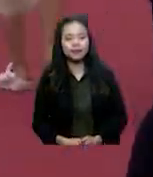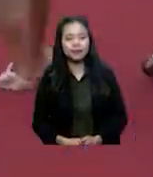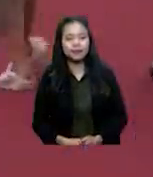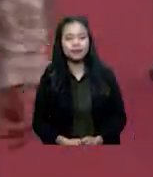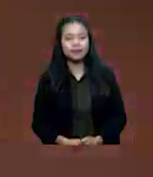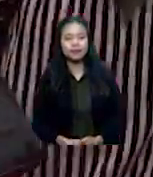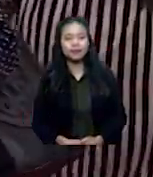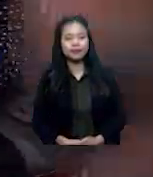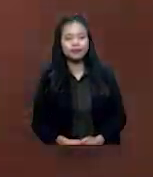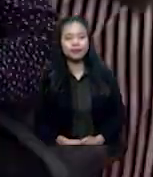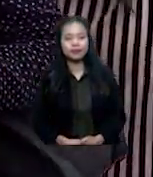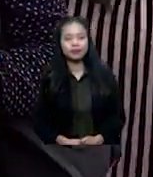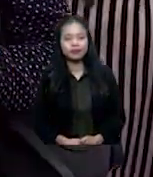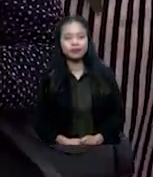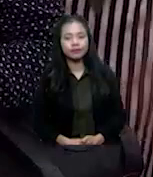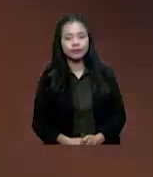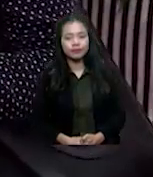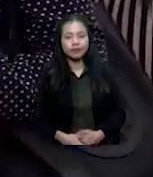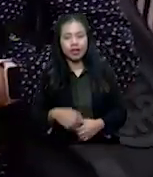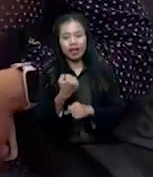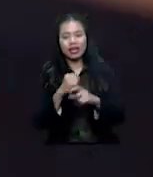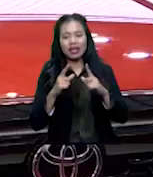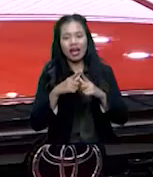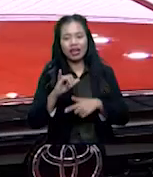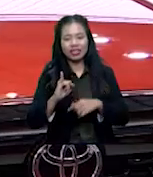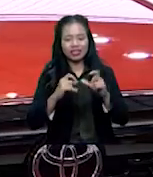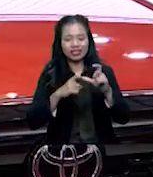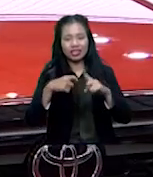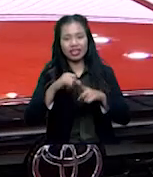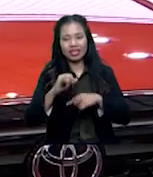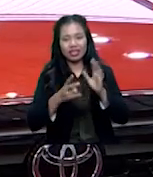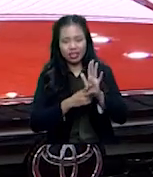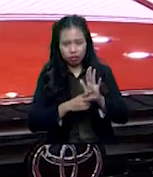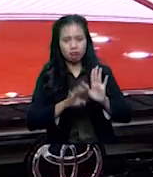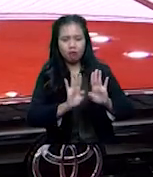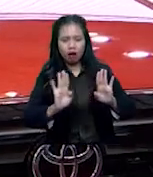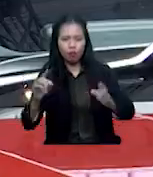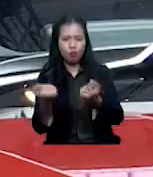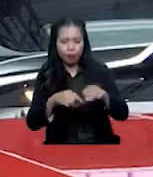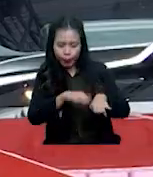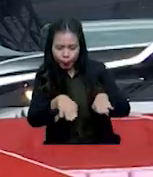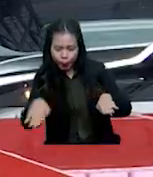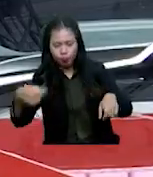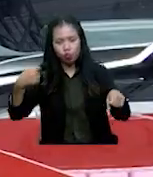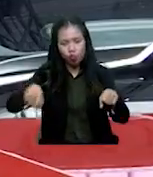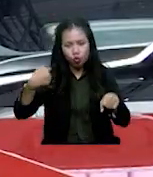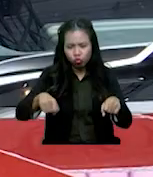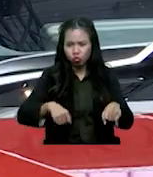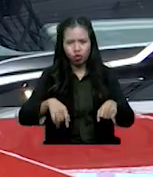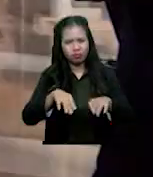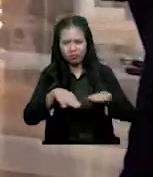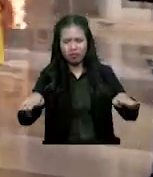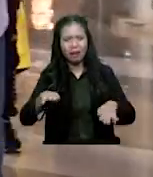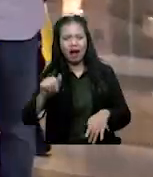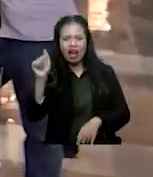Gaikindo Indonesia International Auto Show, event otomotif tahunan terbesar se-Asia Tenggara kembali digelar mulai 10